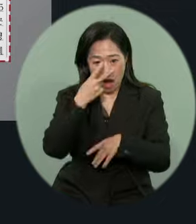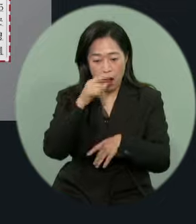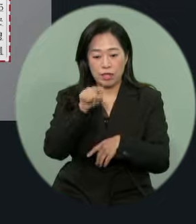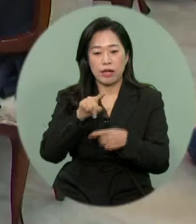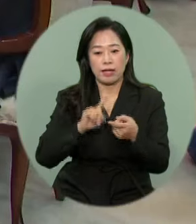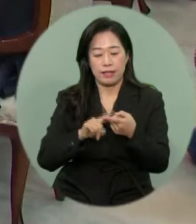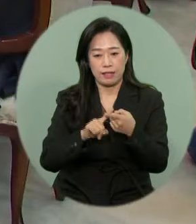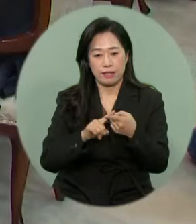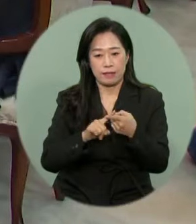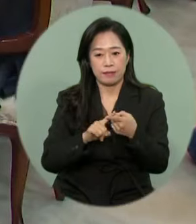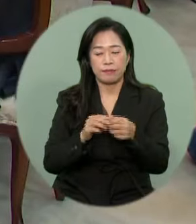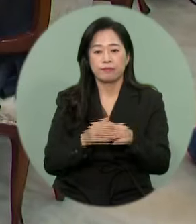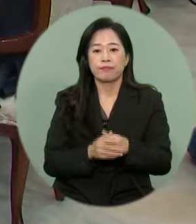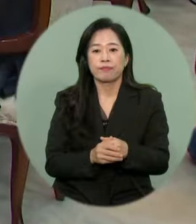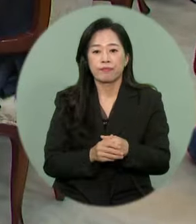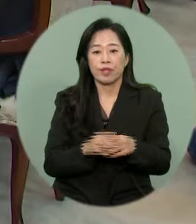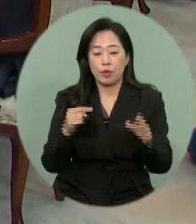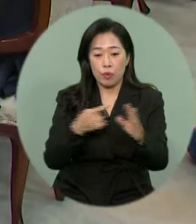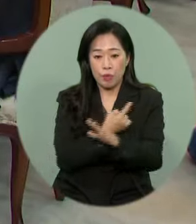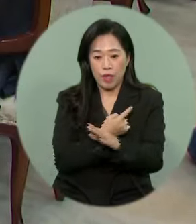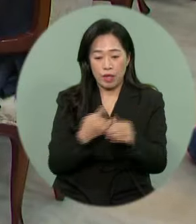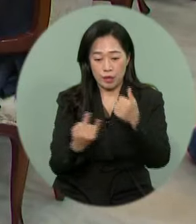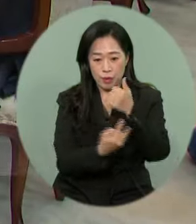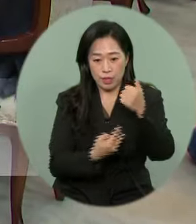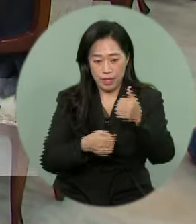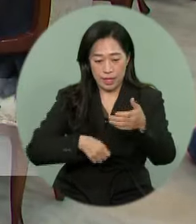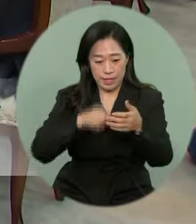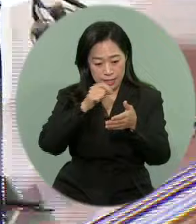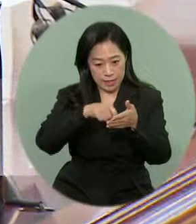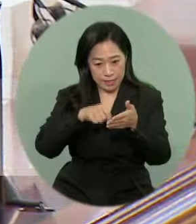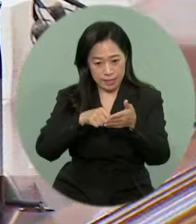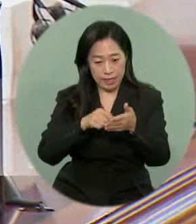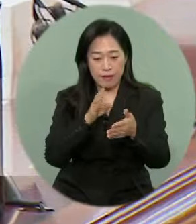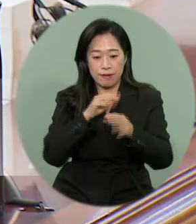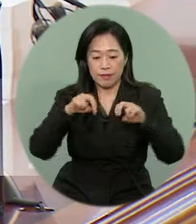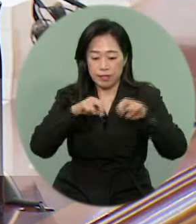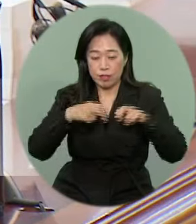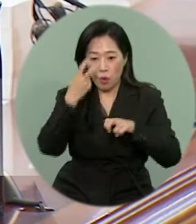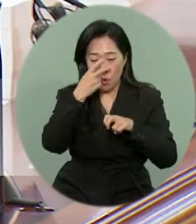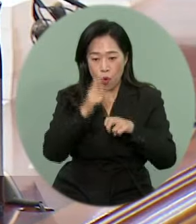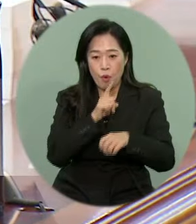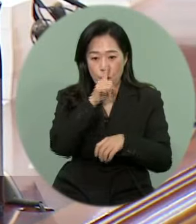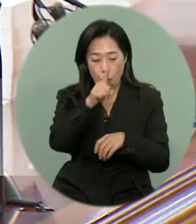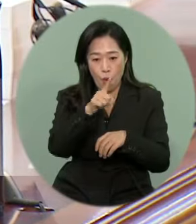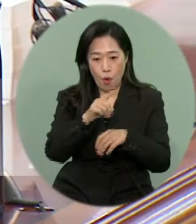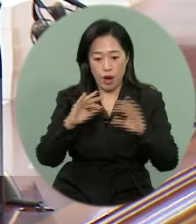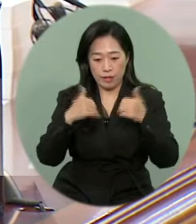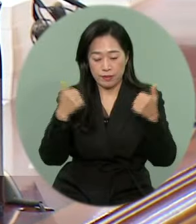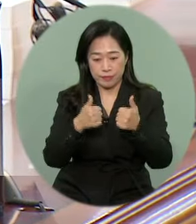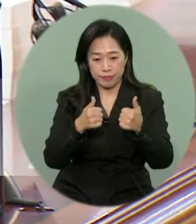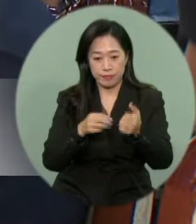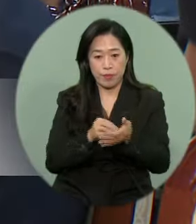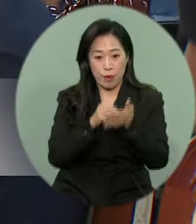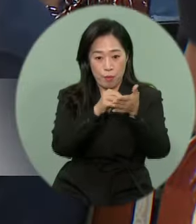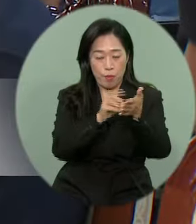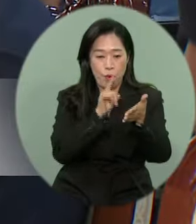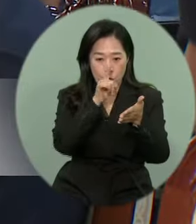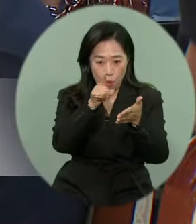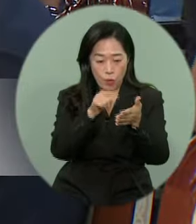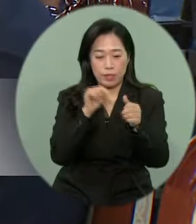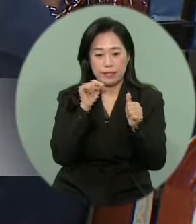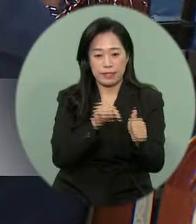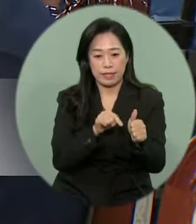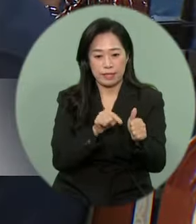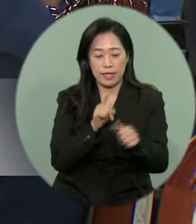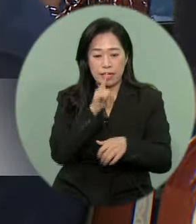부분입니다 이밖에 위원회가 작성하는 진상조사 보고서도 국회 소간 상임위원회 보고하도록 했고 신고